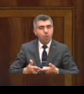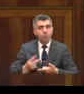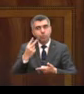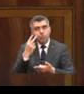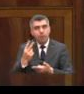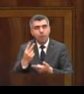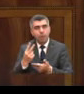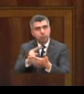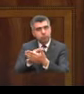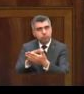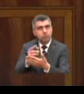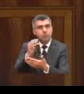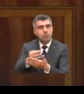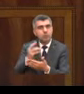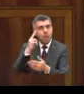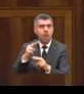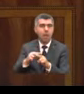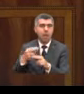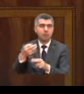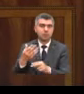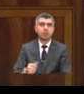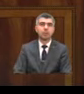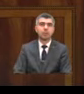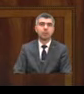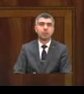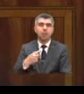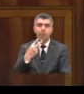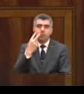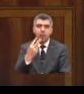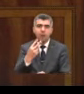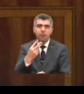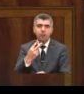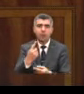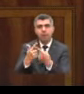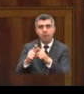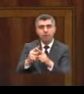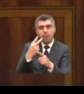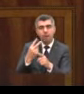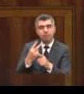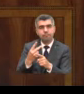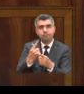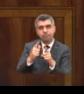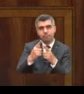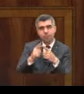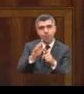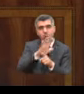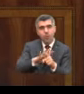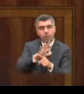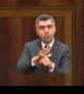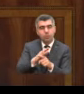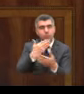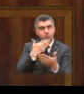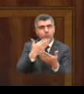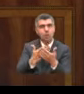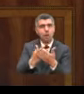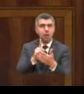كيتلقوا تعليم جيد؟ السيدة الوزيرة، للأسف الشديد هناك مظاهر وبقع سيئة جدا، نتمنى جميعا أن تتكثف الجهود من أجل